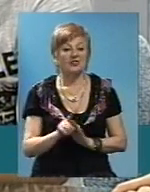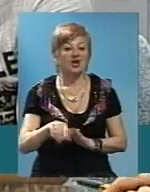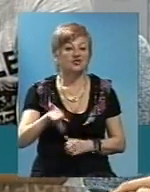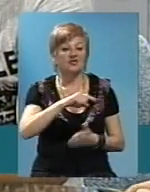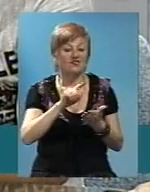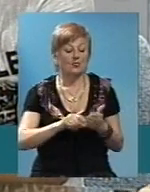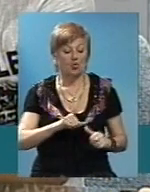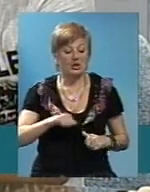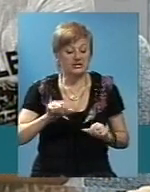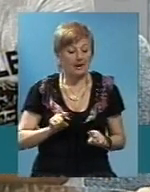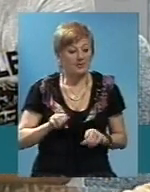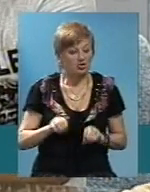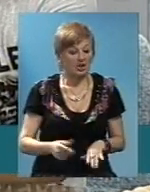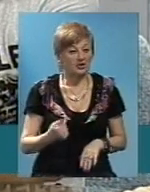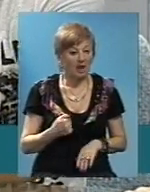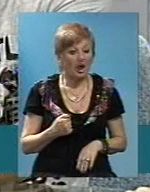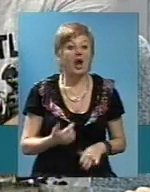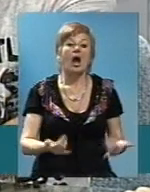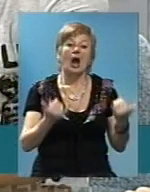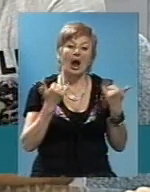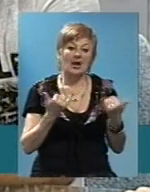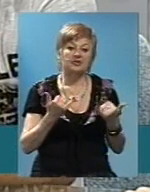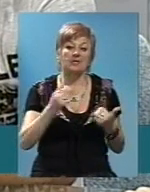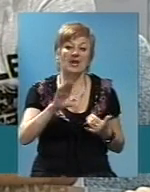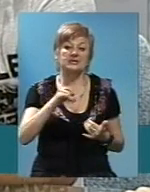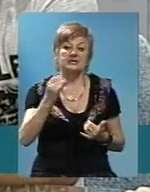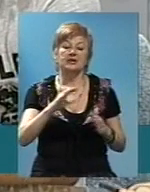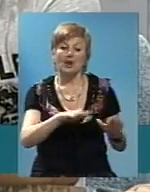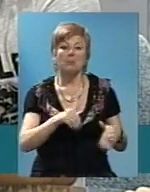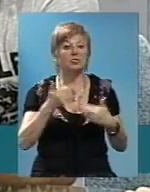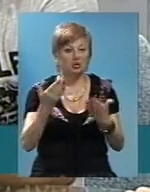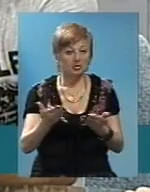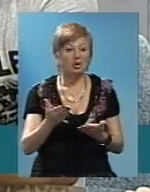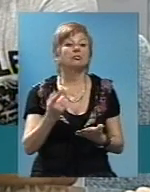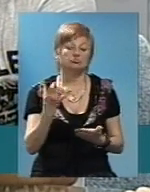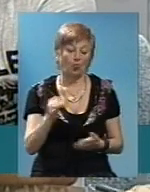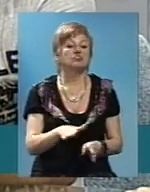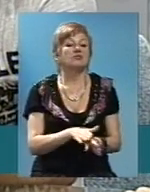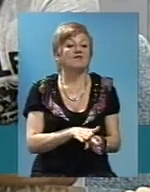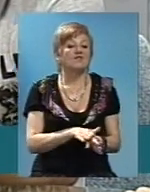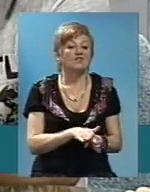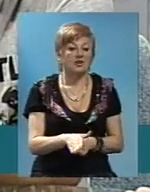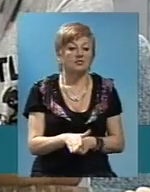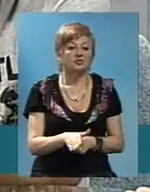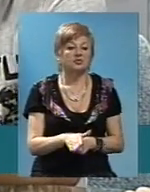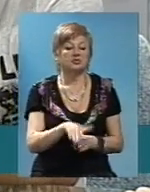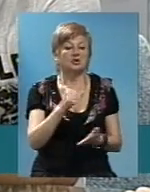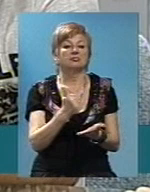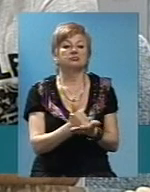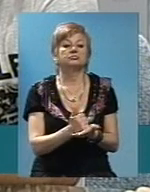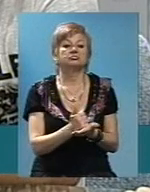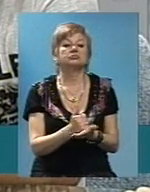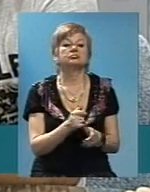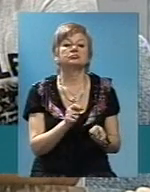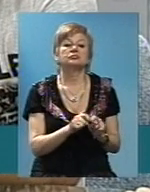питання я вирішував сам, то от цього разу навіть Сергій запропонував, він погодився і блокуючи впорався, по суті, із роллю координатора цієї